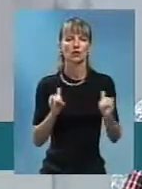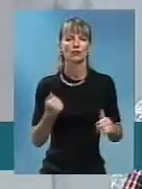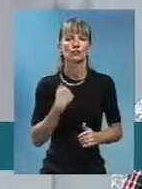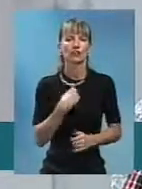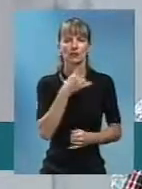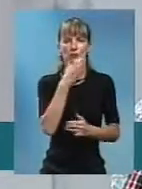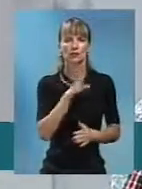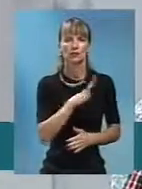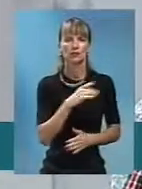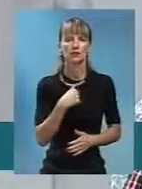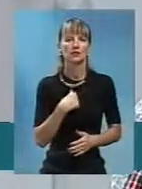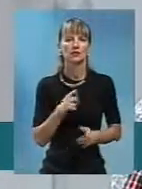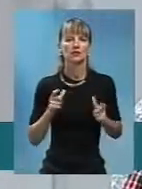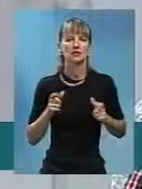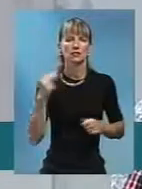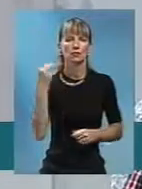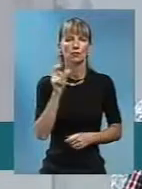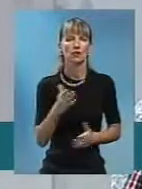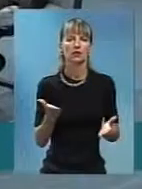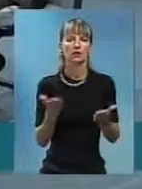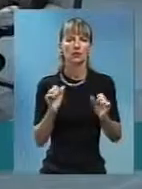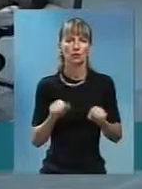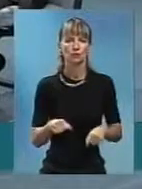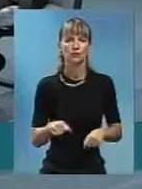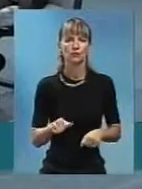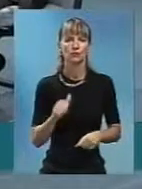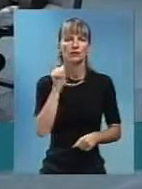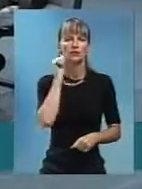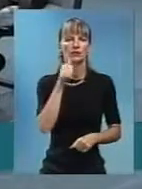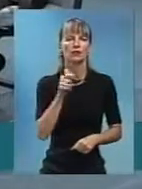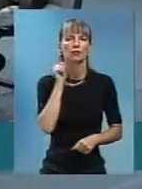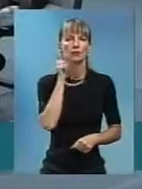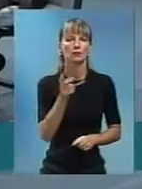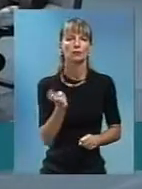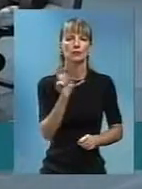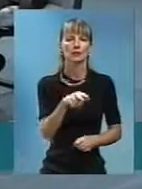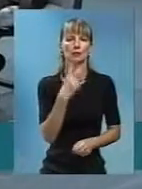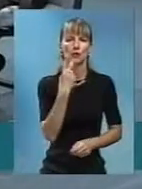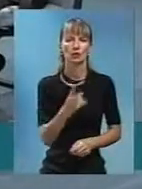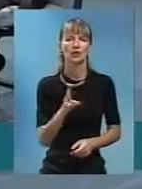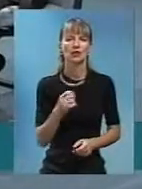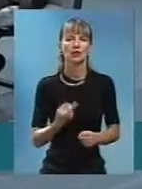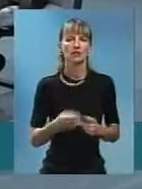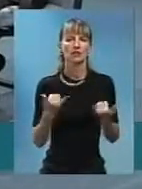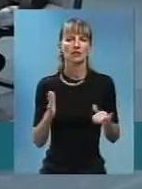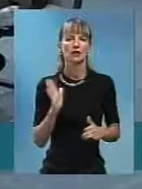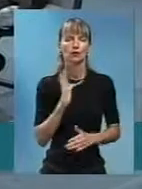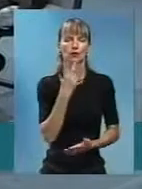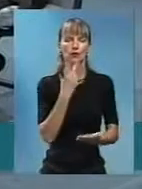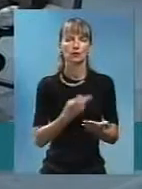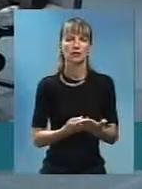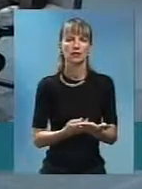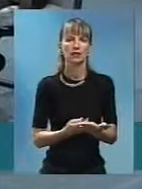бути присутній. Я заздрю запорізцям, які можуть завтра, післязавтра прийти подивитися на ті дива, які будуть